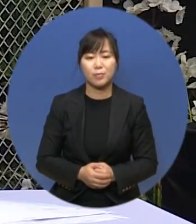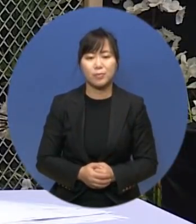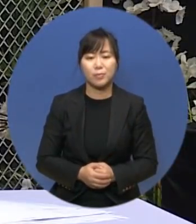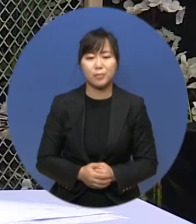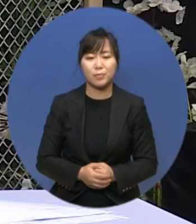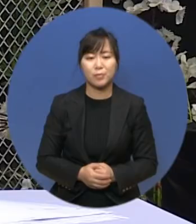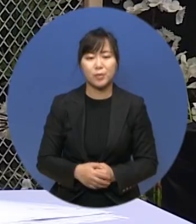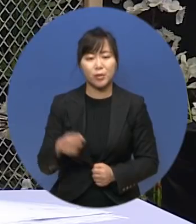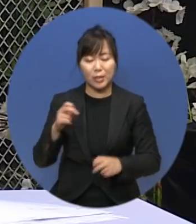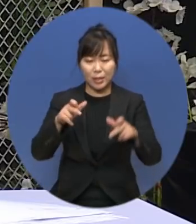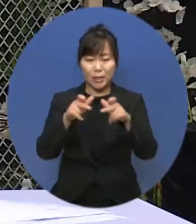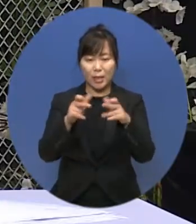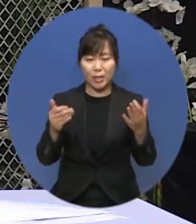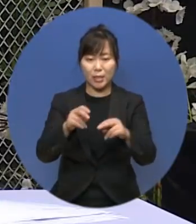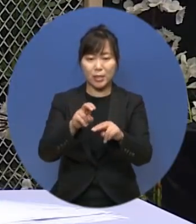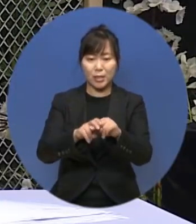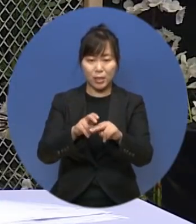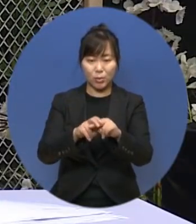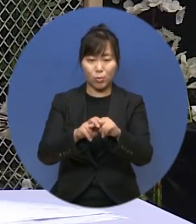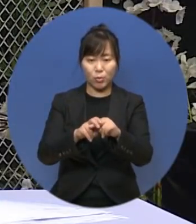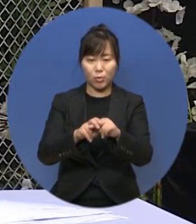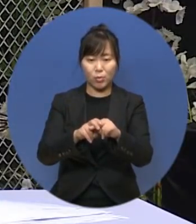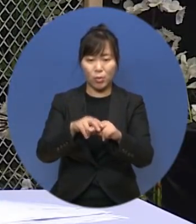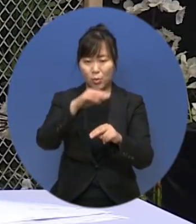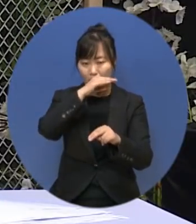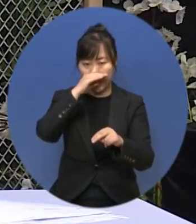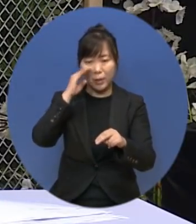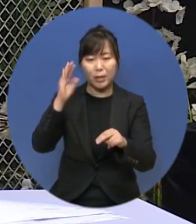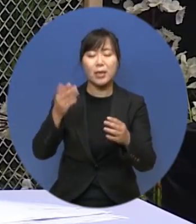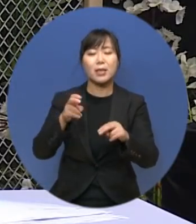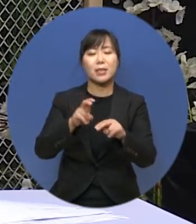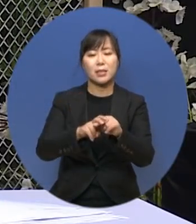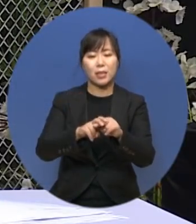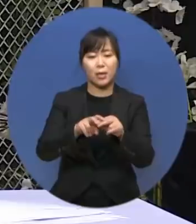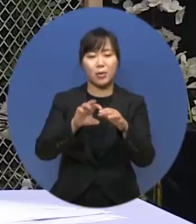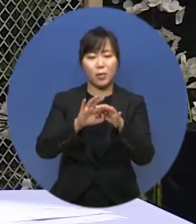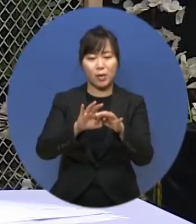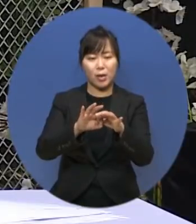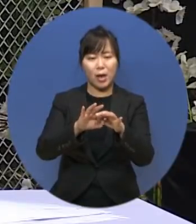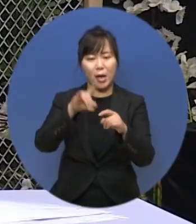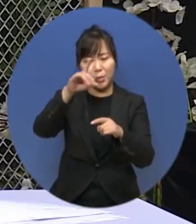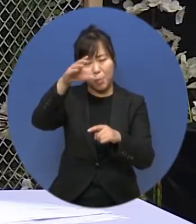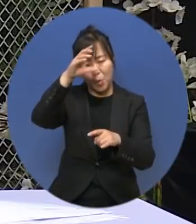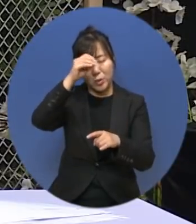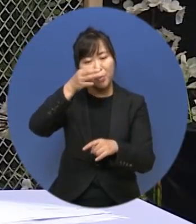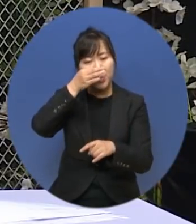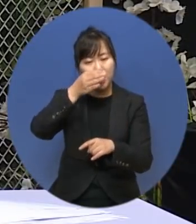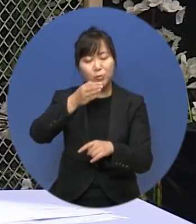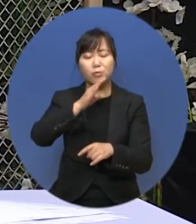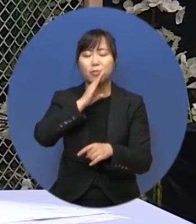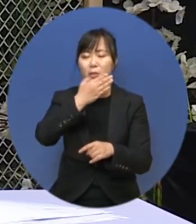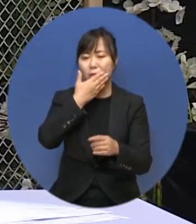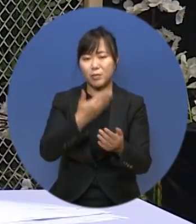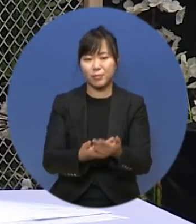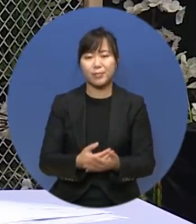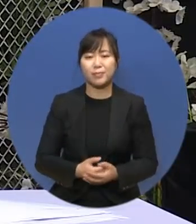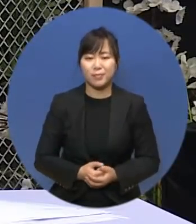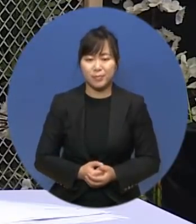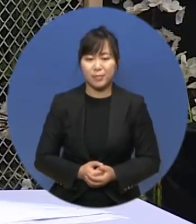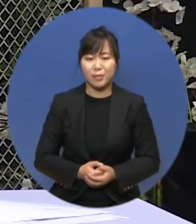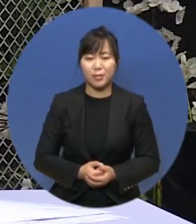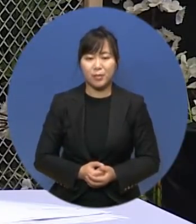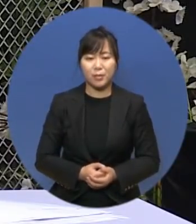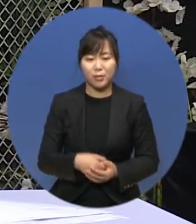그리고 장애인 일자리도 제대로 된 일자리에 대한 하나의 모델을 만드는 게 중요한 것 같아요. 그래서